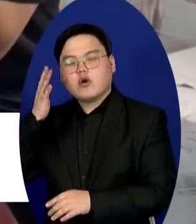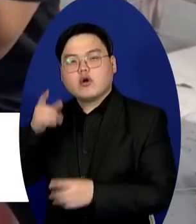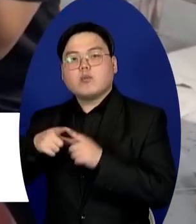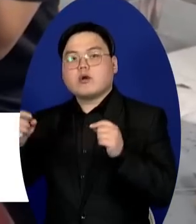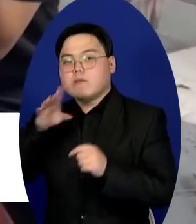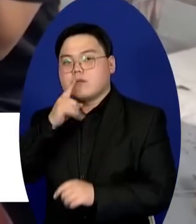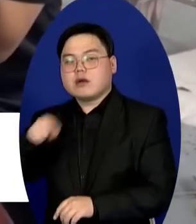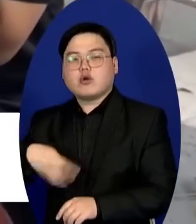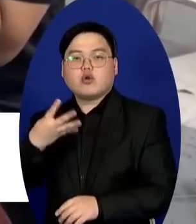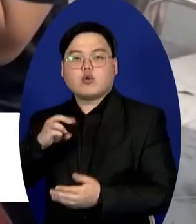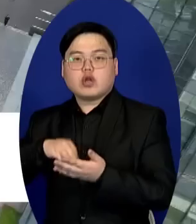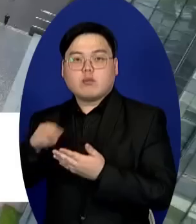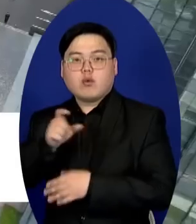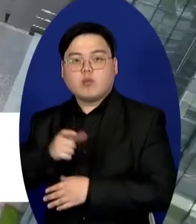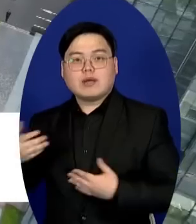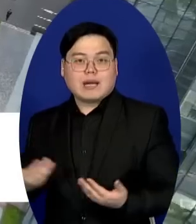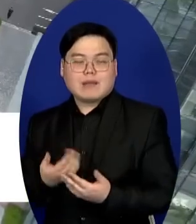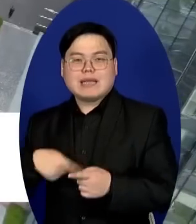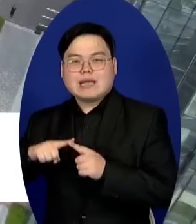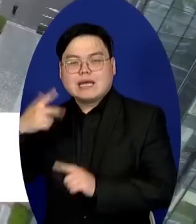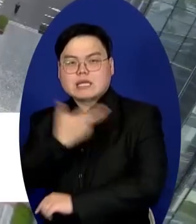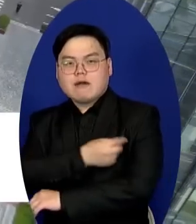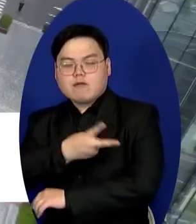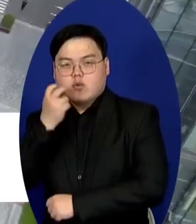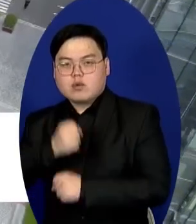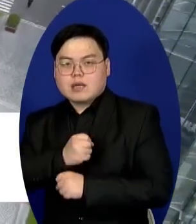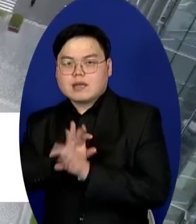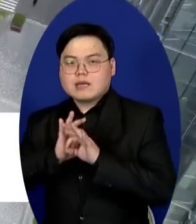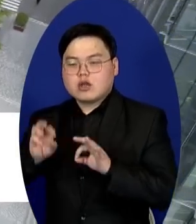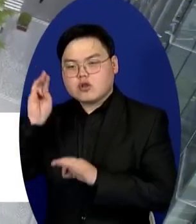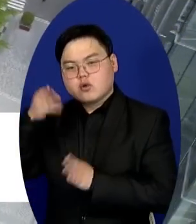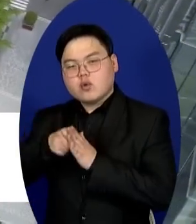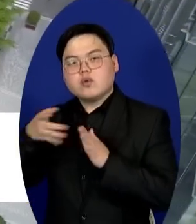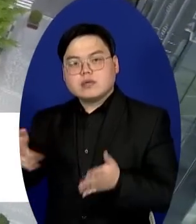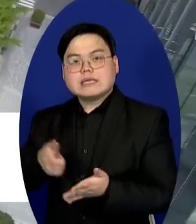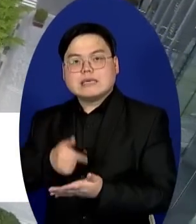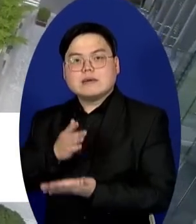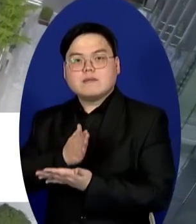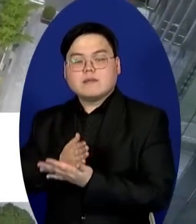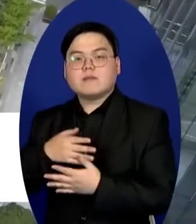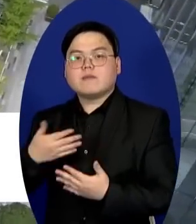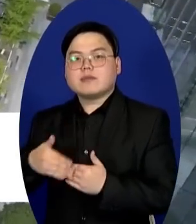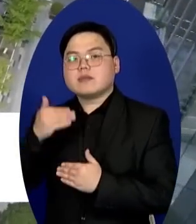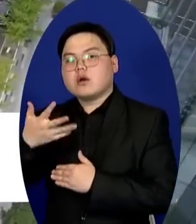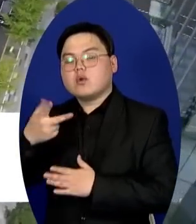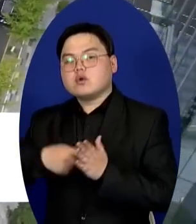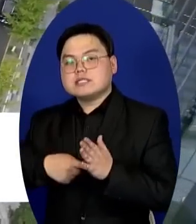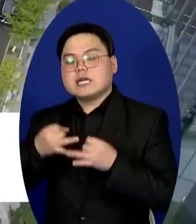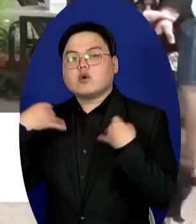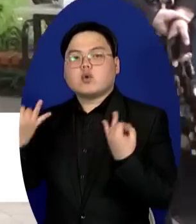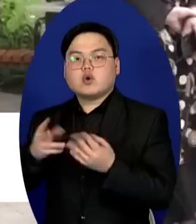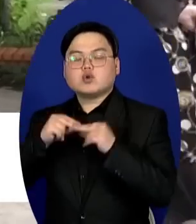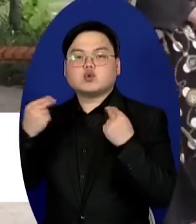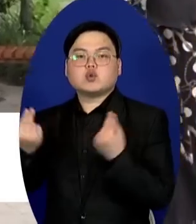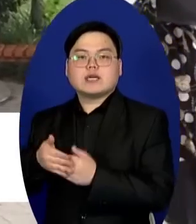хүн хамтаа энэ улсад давтан дархлаажуулалтын стратеги болоод нарийн тодорхой хугацаа шаардлагатай тиймээс ирэх 3 сарын парламентын